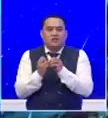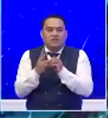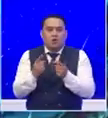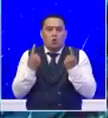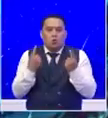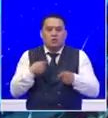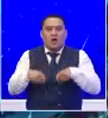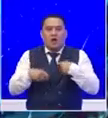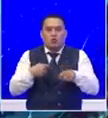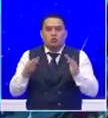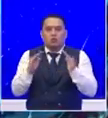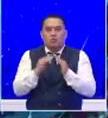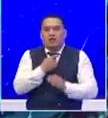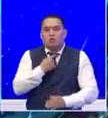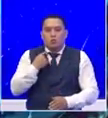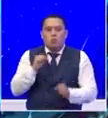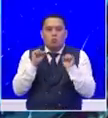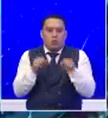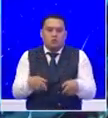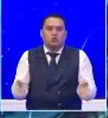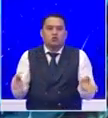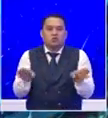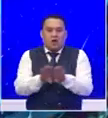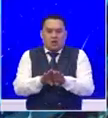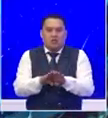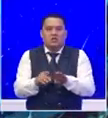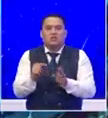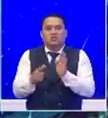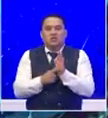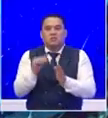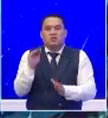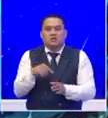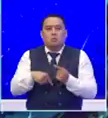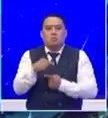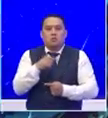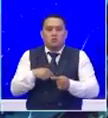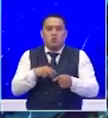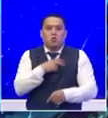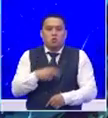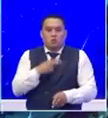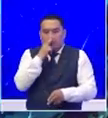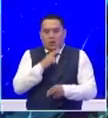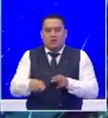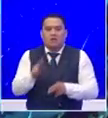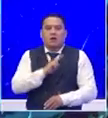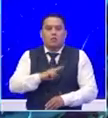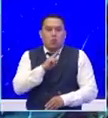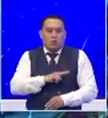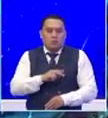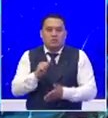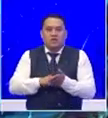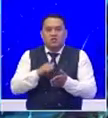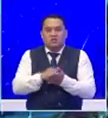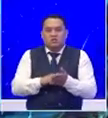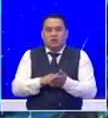12 крупных торговых домов Талдыкургана могут закрыть, в результате чего 7 тысяч предпринимателей рискуют потерять работу. Причина